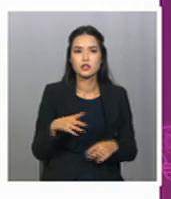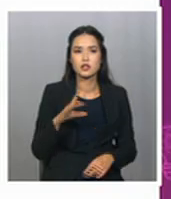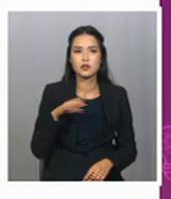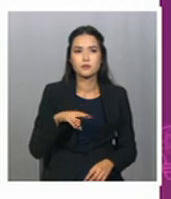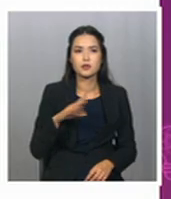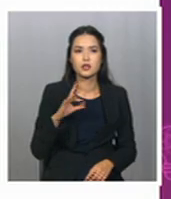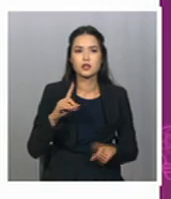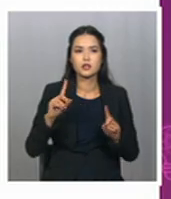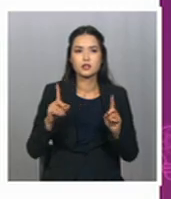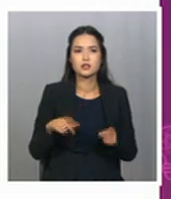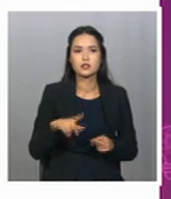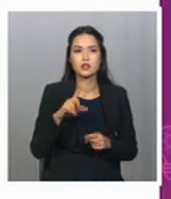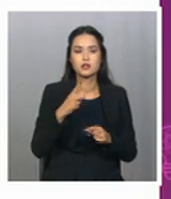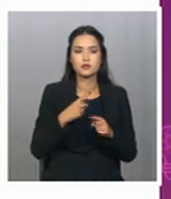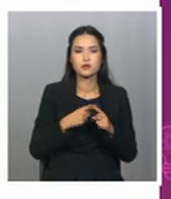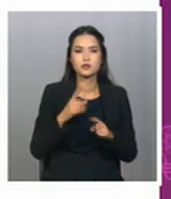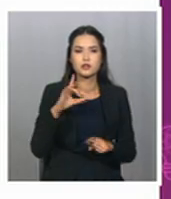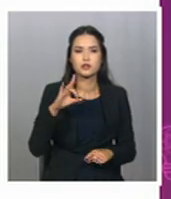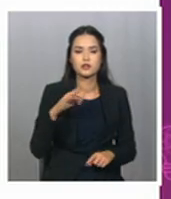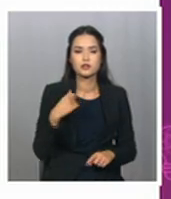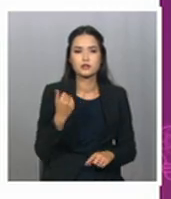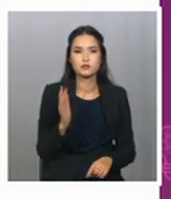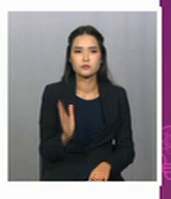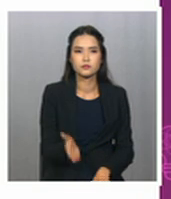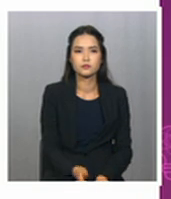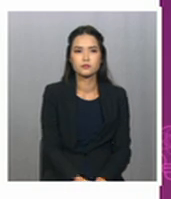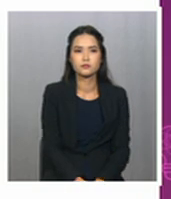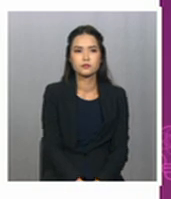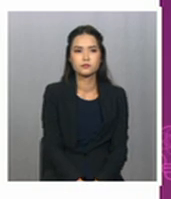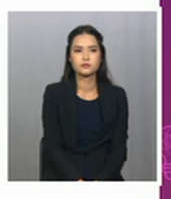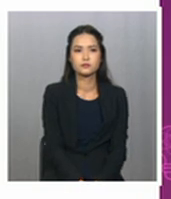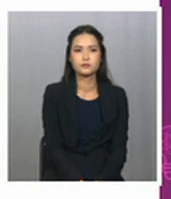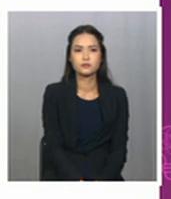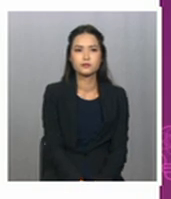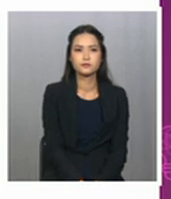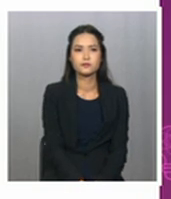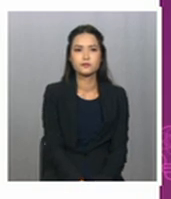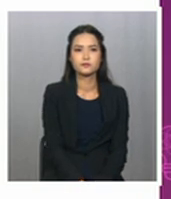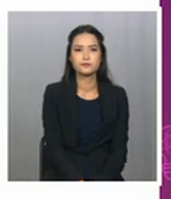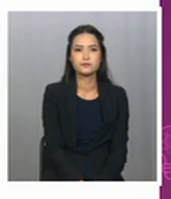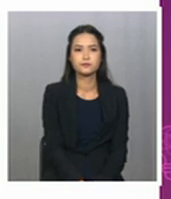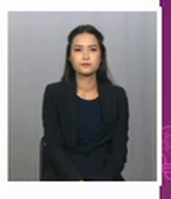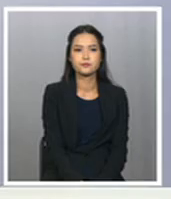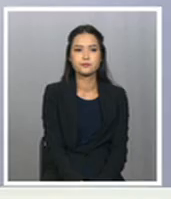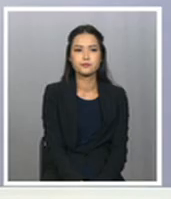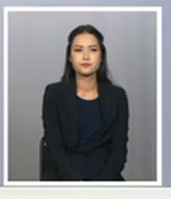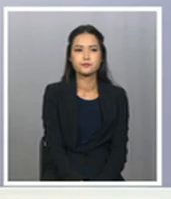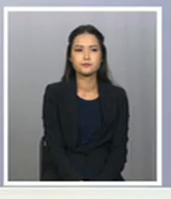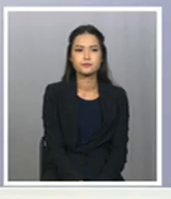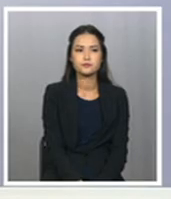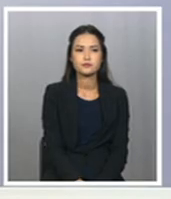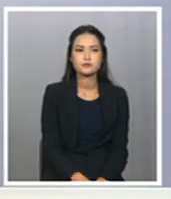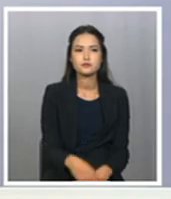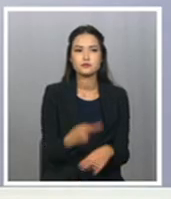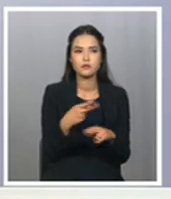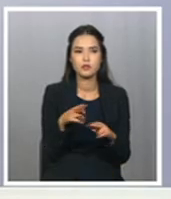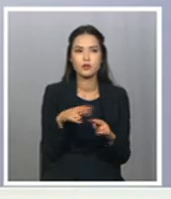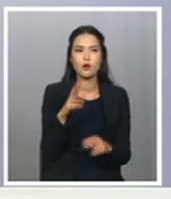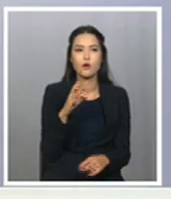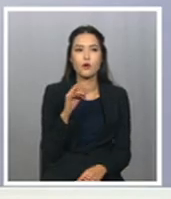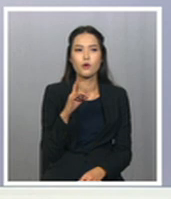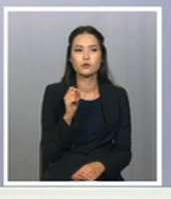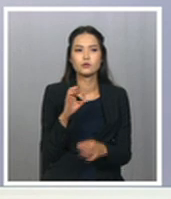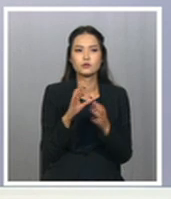PR-ді ортақ көбейткіш ретінде жақшаның сыртынан шығаратын болсақ, жақшаның ішінде L қосылған R. Демек, конустың толық бетінің